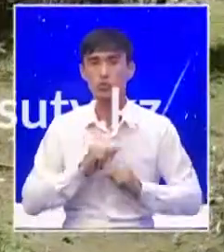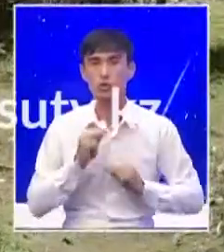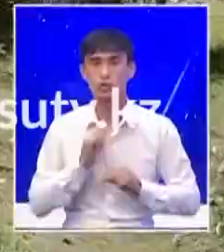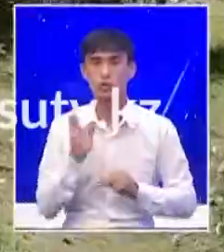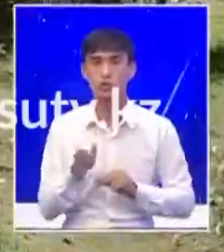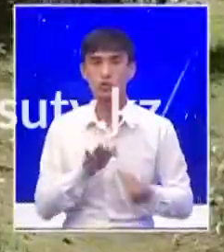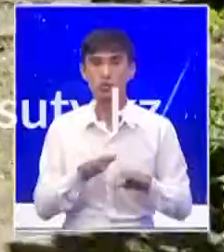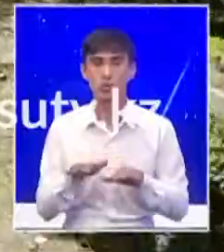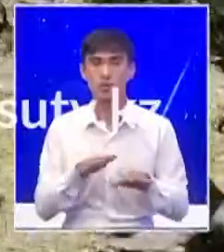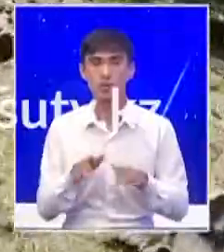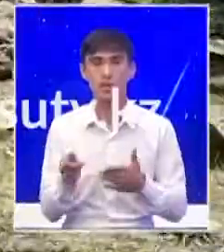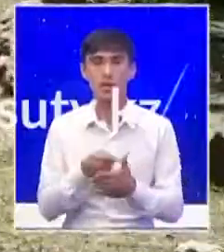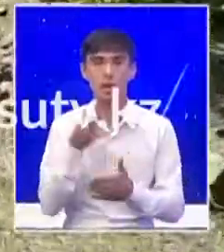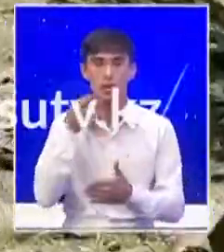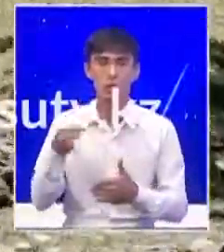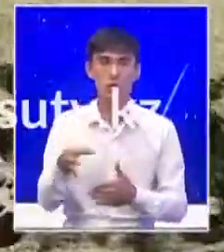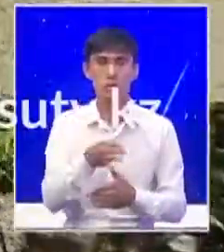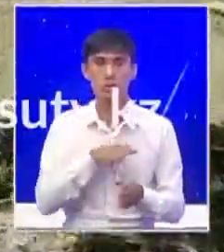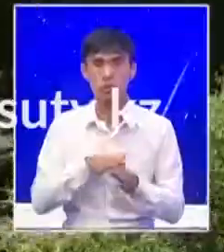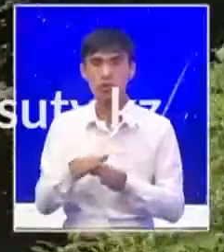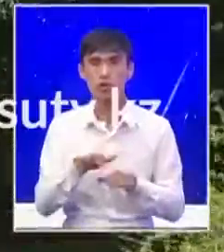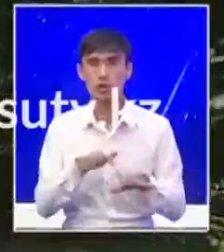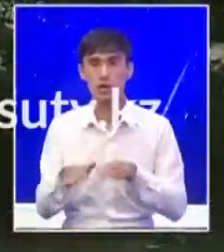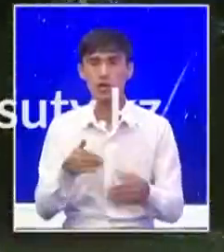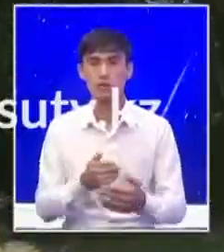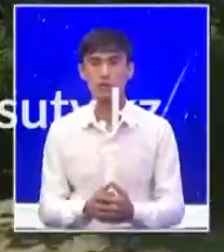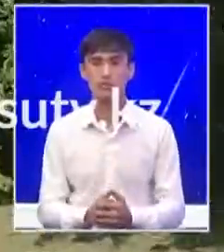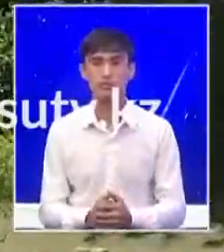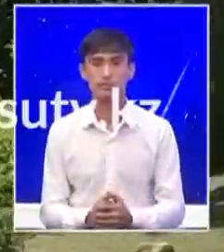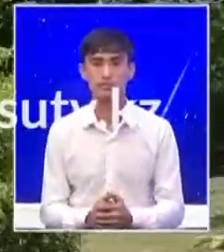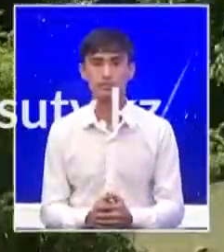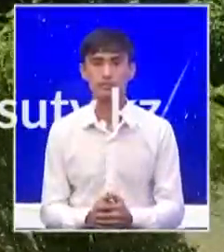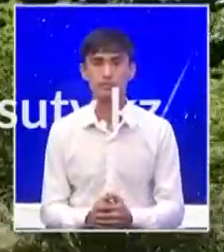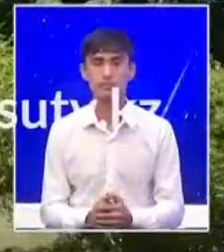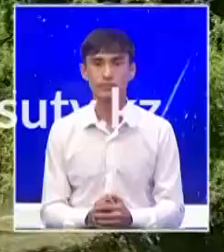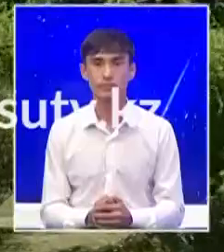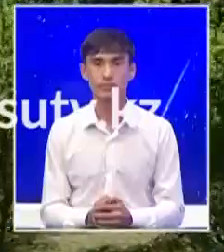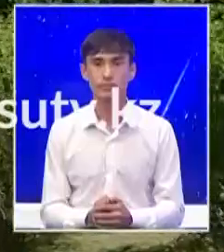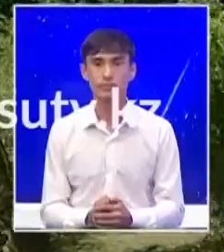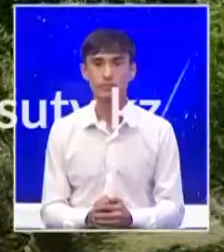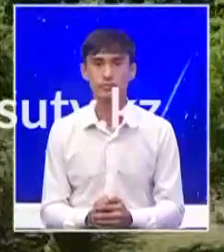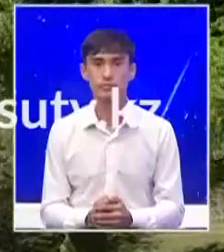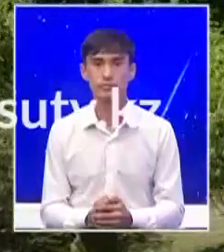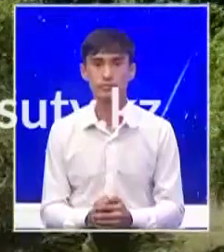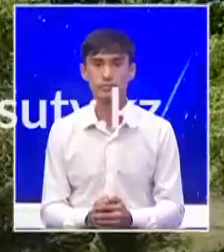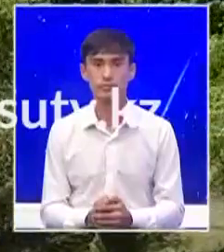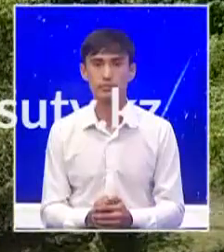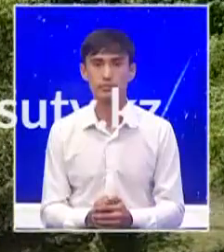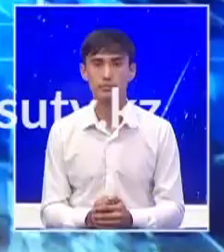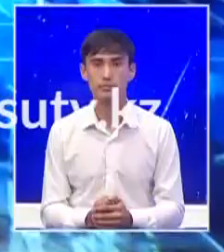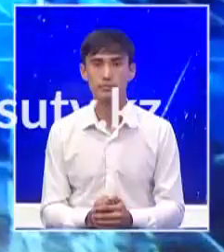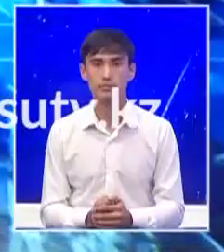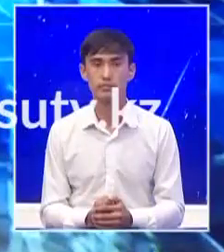Аталған шара жалпы Алматы облысы бойынша атқарылып жатыр. Елдана Сәрсенбаева, Әсет Дүйсенбек, Жетісу телеарнасы.